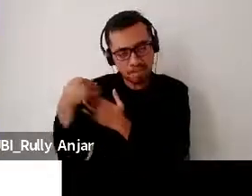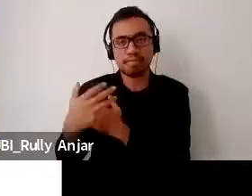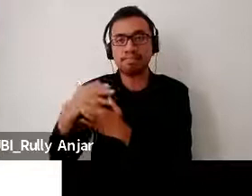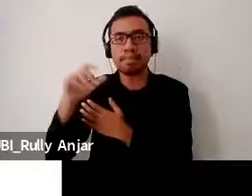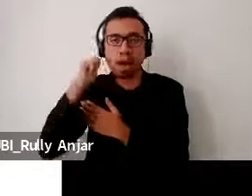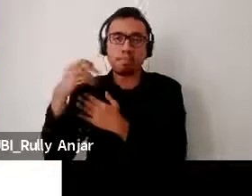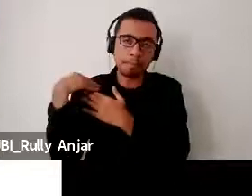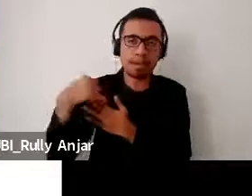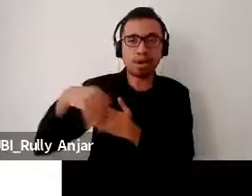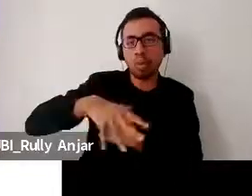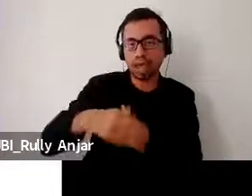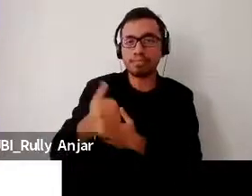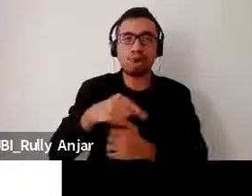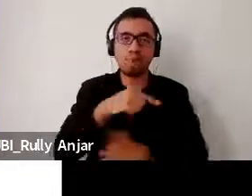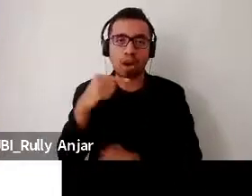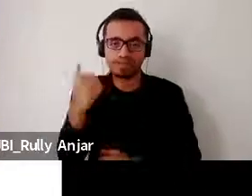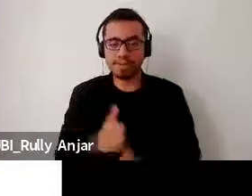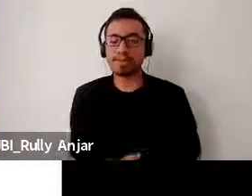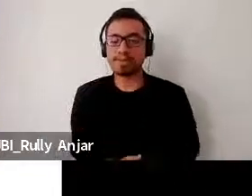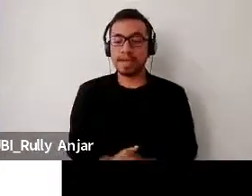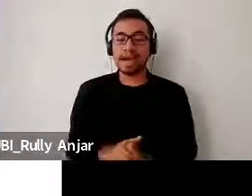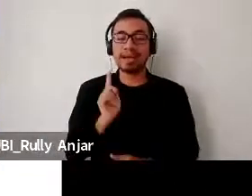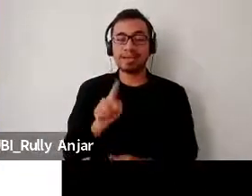harus bekerja karena harus bekerja sementara